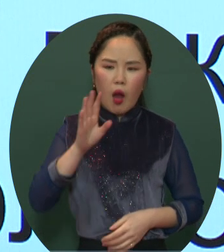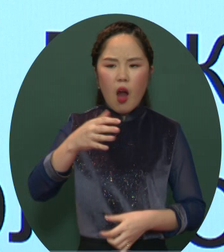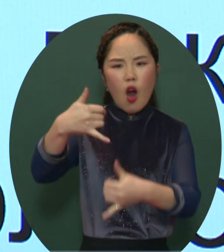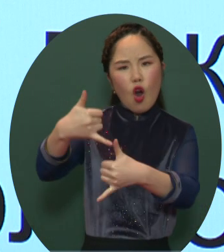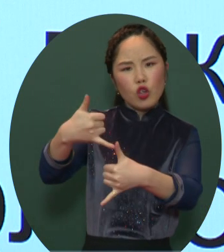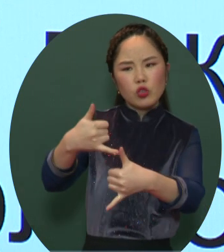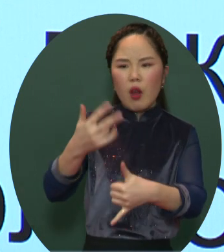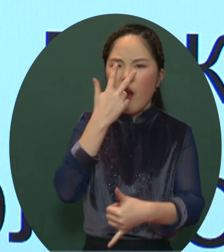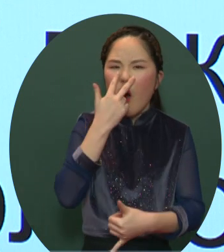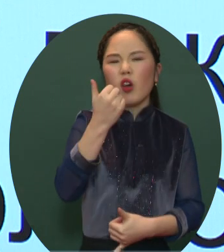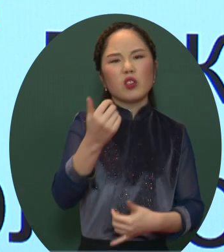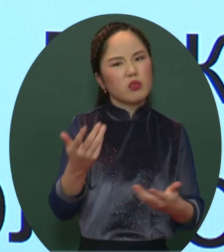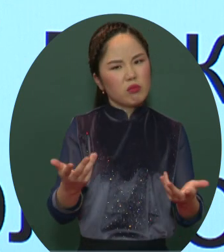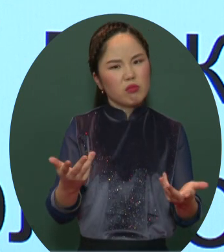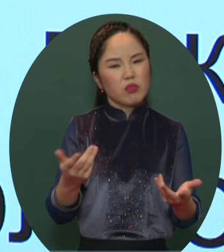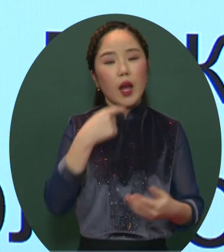өндөр хүн гоё шүү дээ.